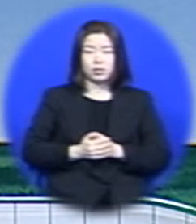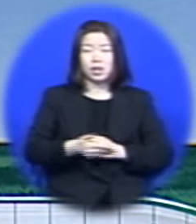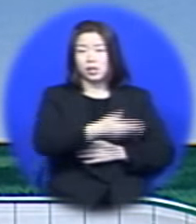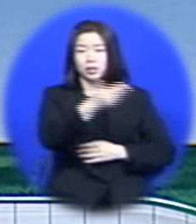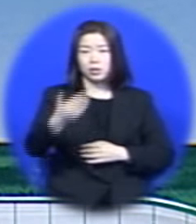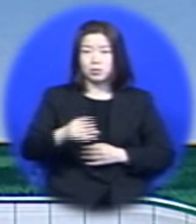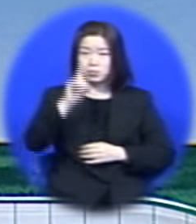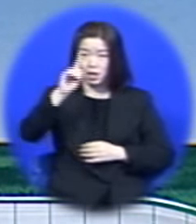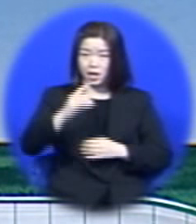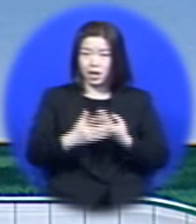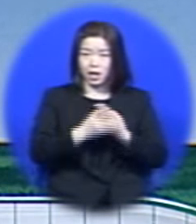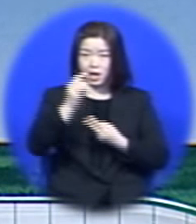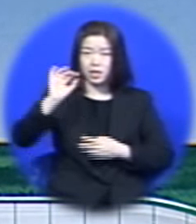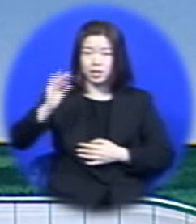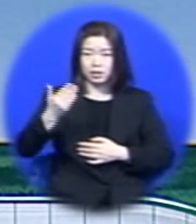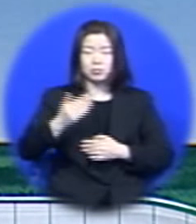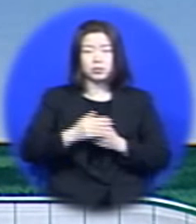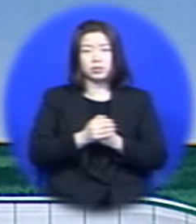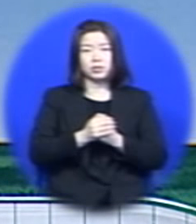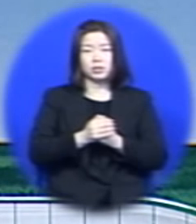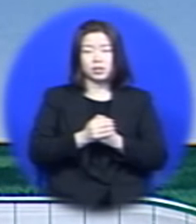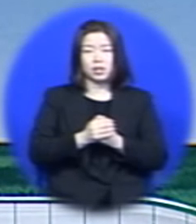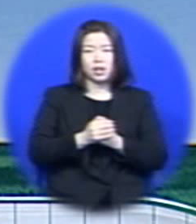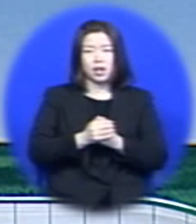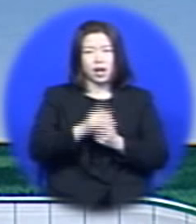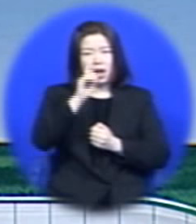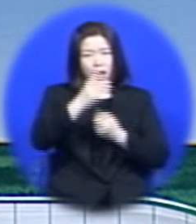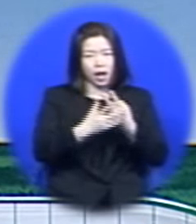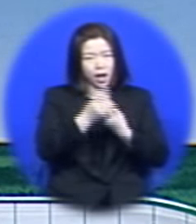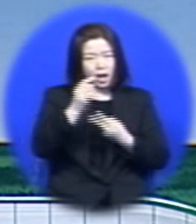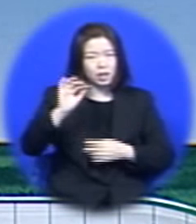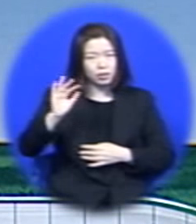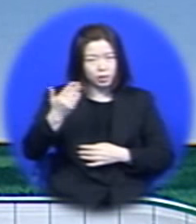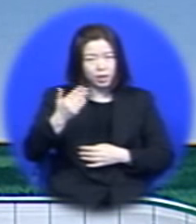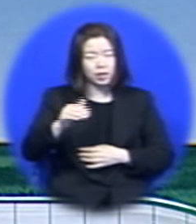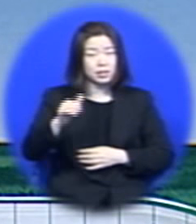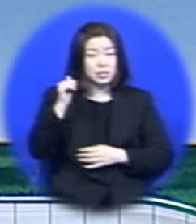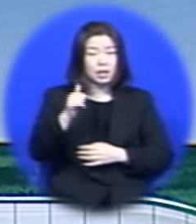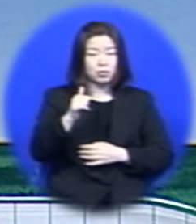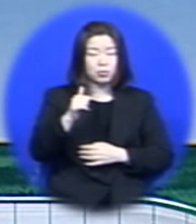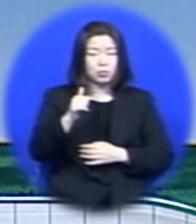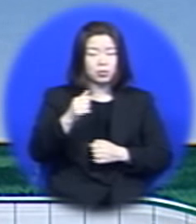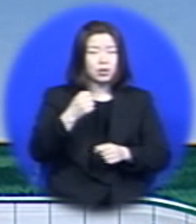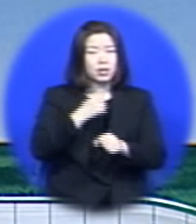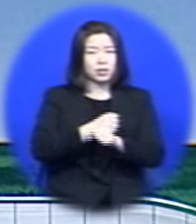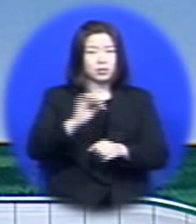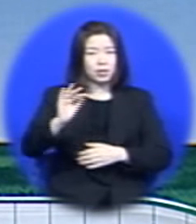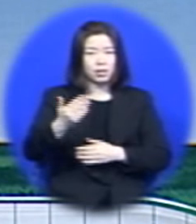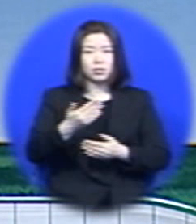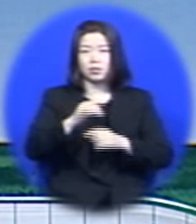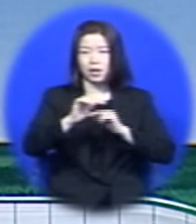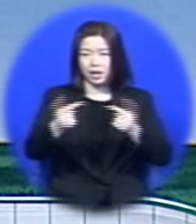여러분, 하나 되면 하나 되자고 해서 하나 되는 게 아닙니다.